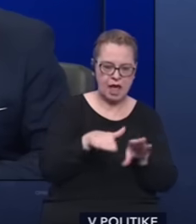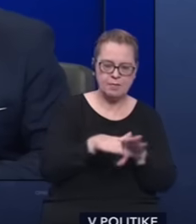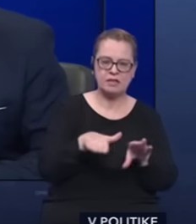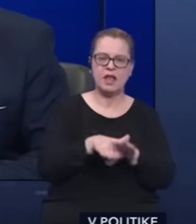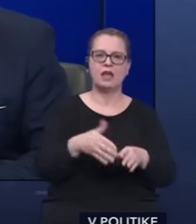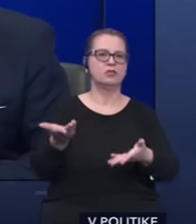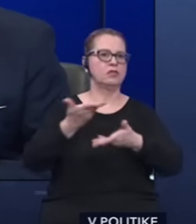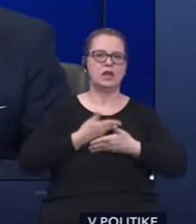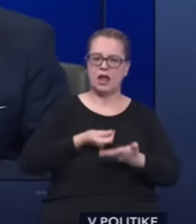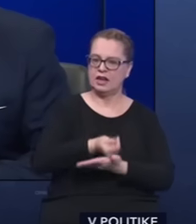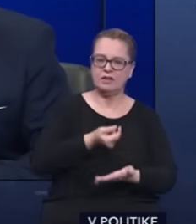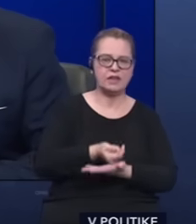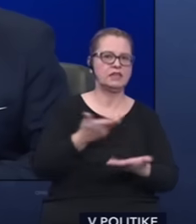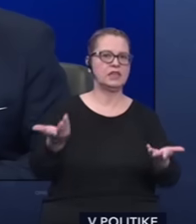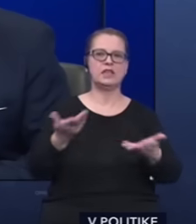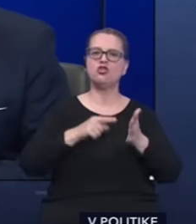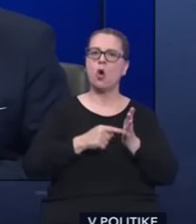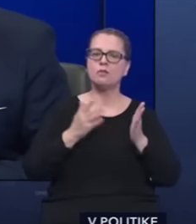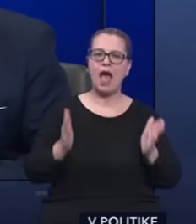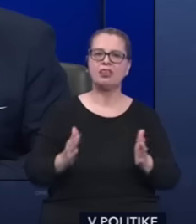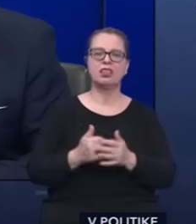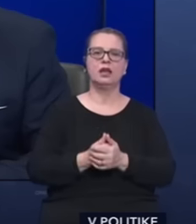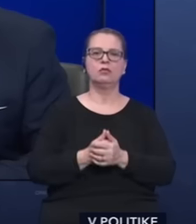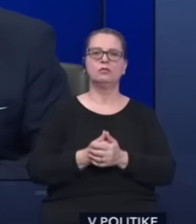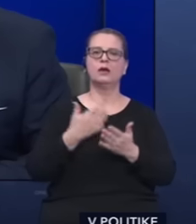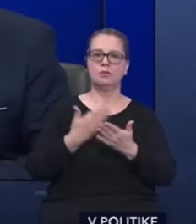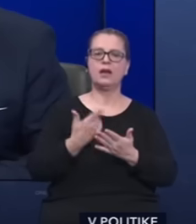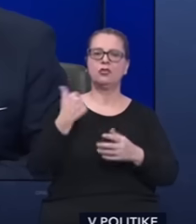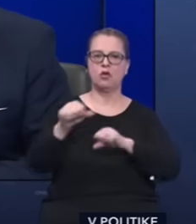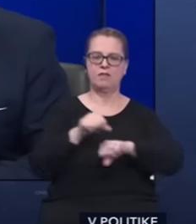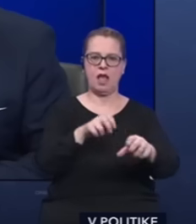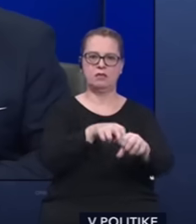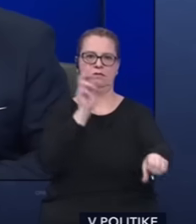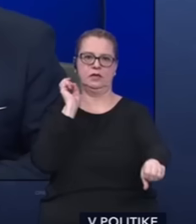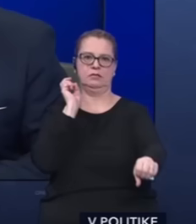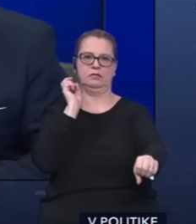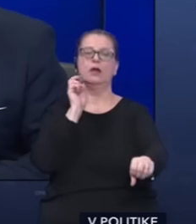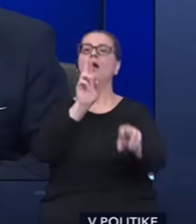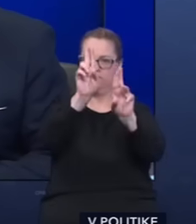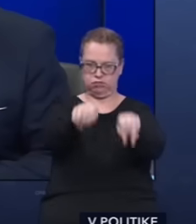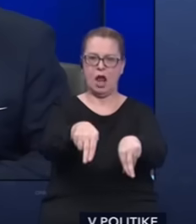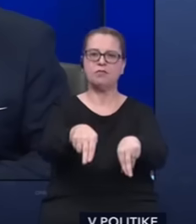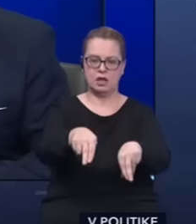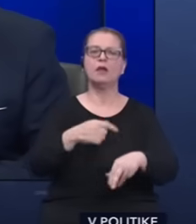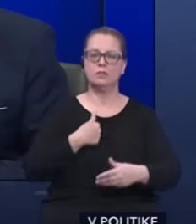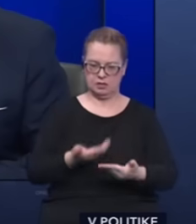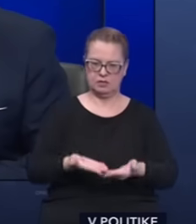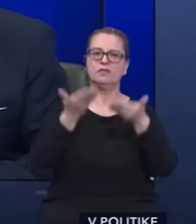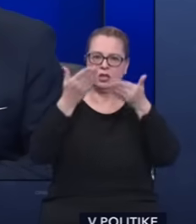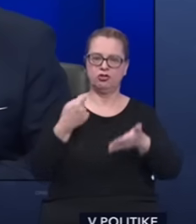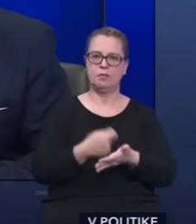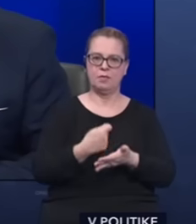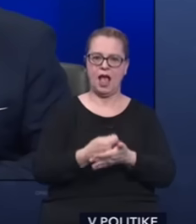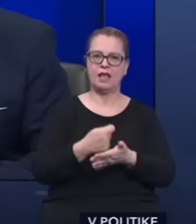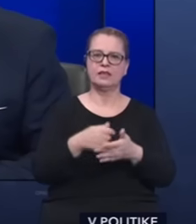nedostávali sme peniaze na investície, na normatív a tak ďalej. A preto z tej vlády sme aj odišli. Takže toto máte pravdu, že my sme zvýšili platy